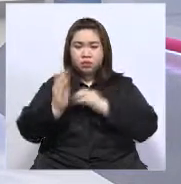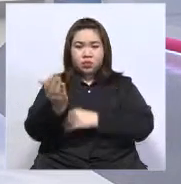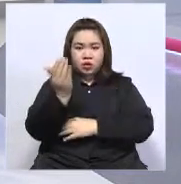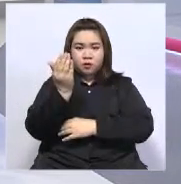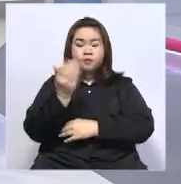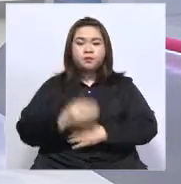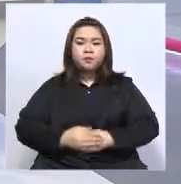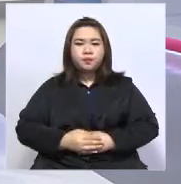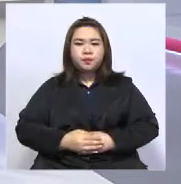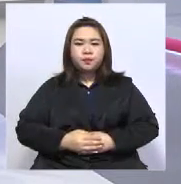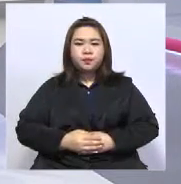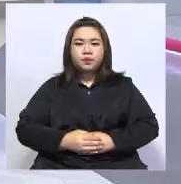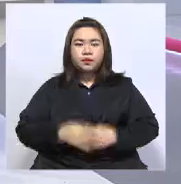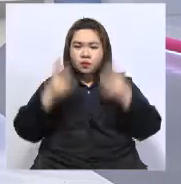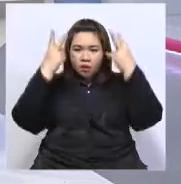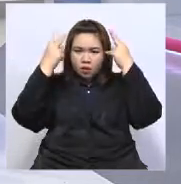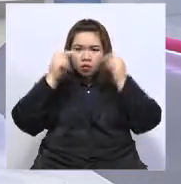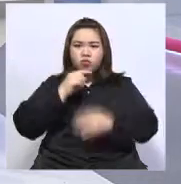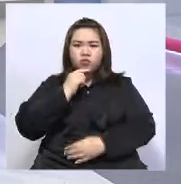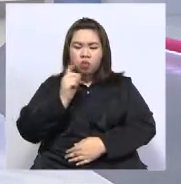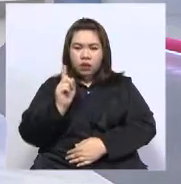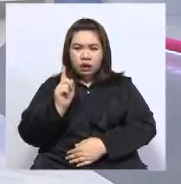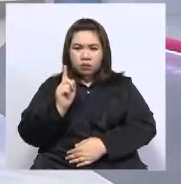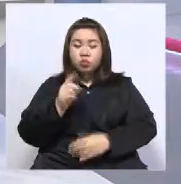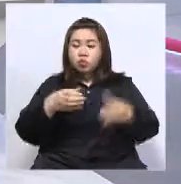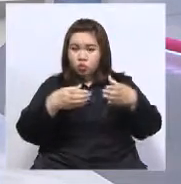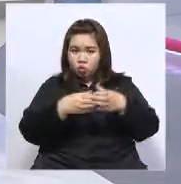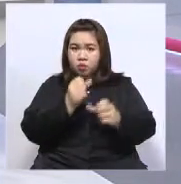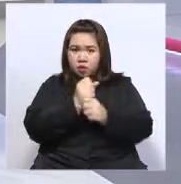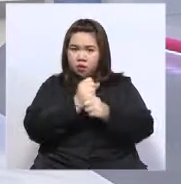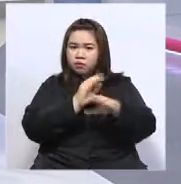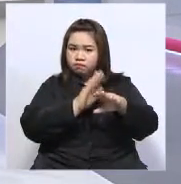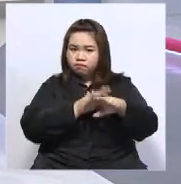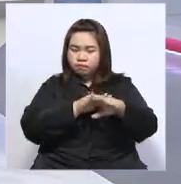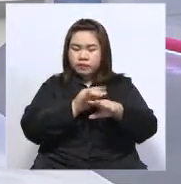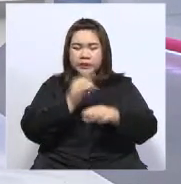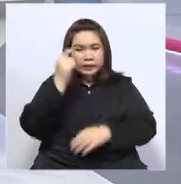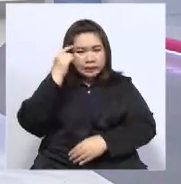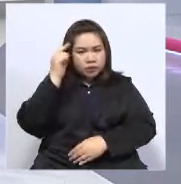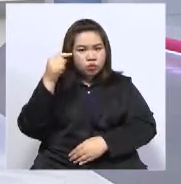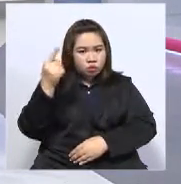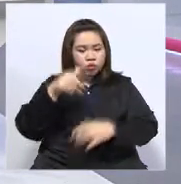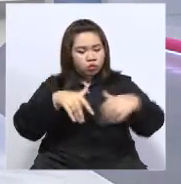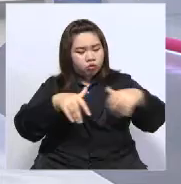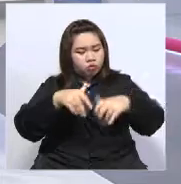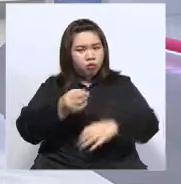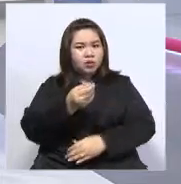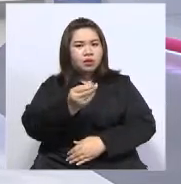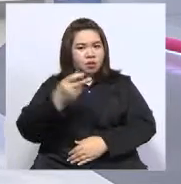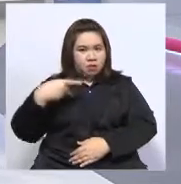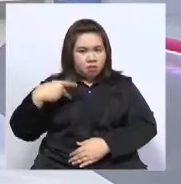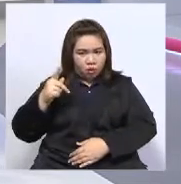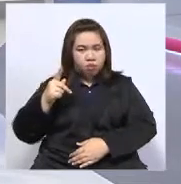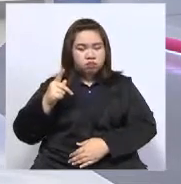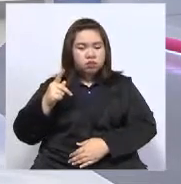แต่ช่วงเช้าแล้วนะครับซึ่งท่านนายกเองได้ย้ำนะครับให้กับคณะทำงานนะครับให้ทำงานโดยคำนึงถึงผลประโยชน์ของประชาชนในพื้นที่เป็นหลัก